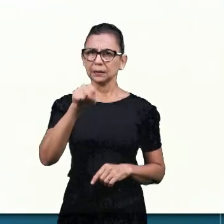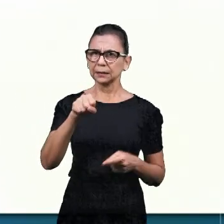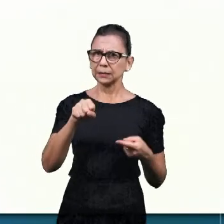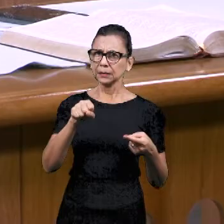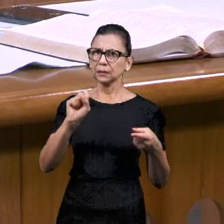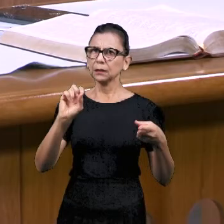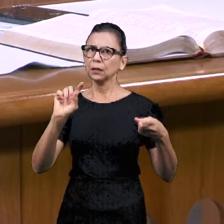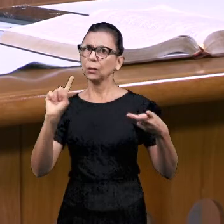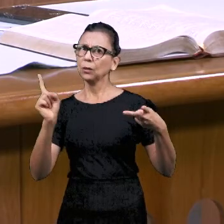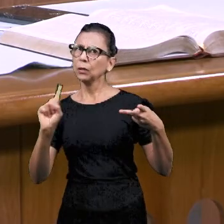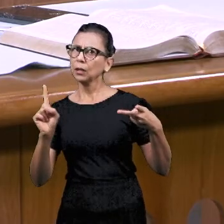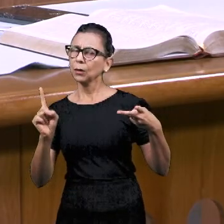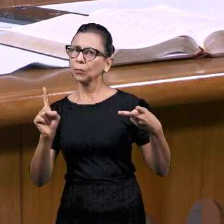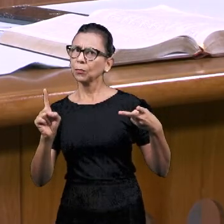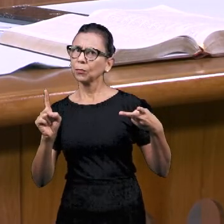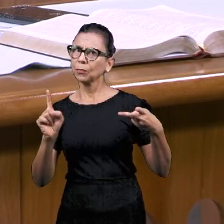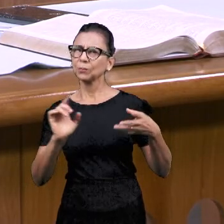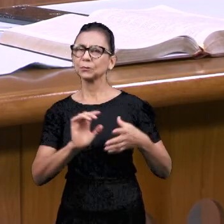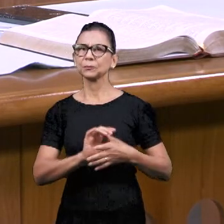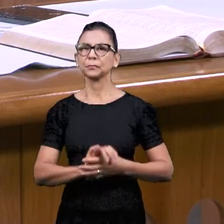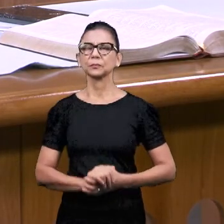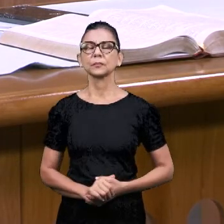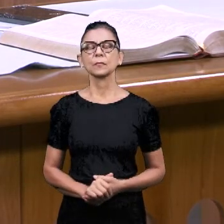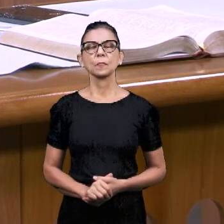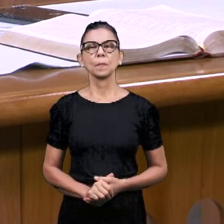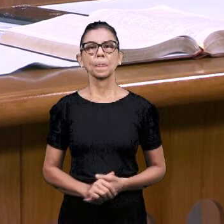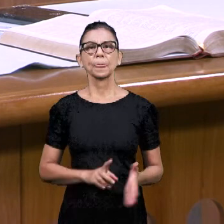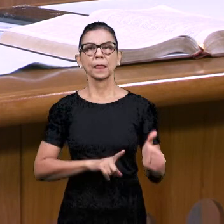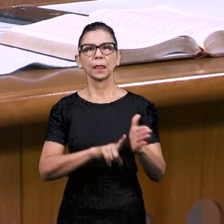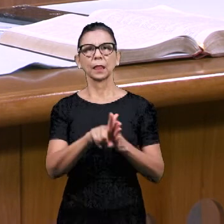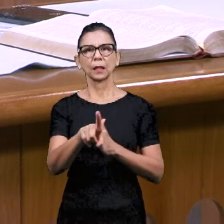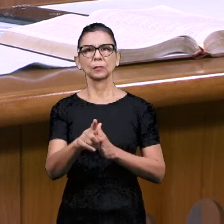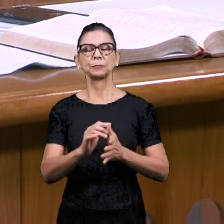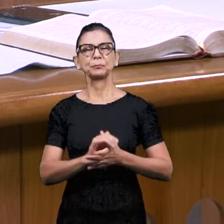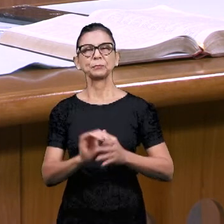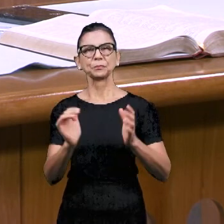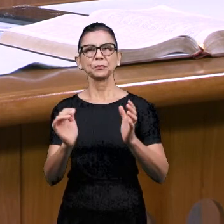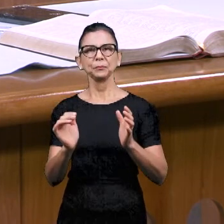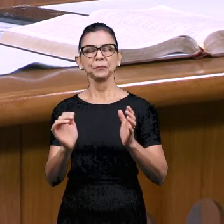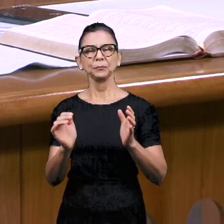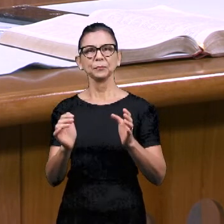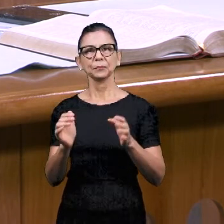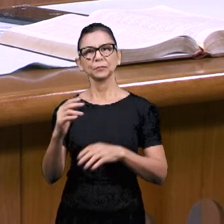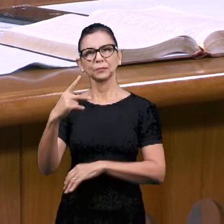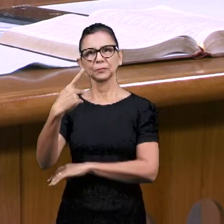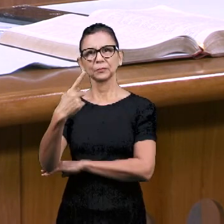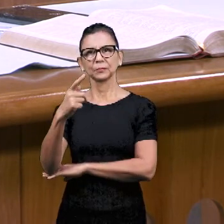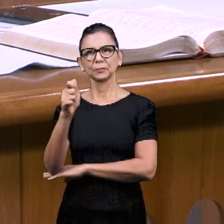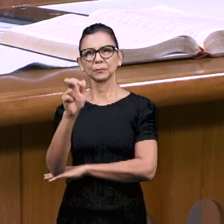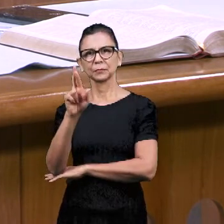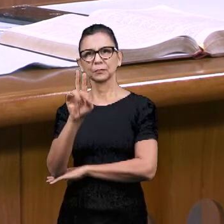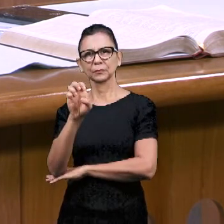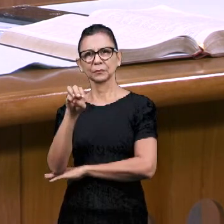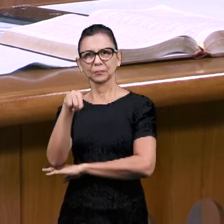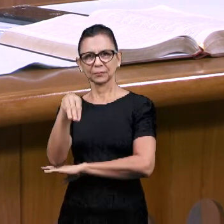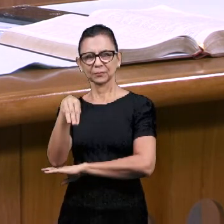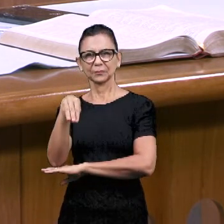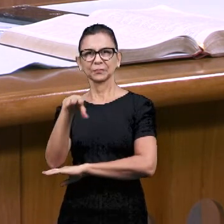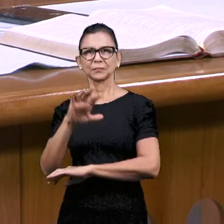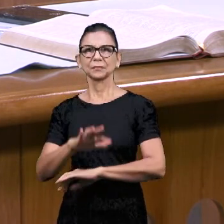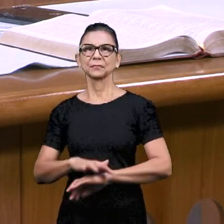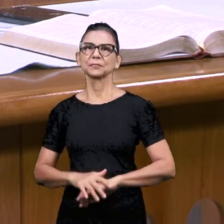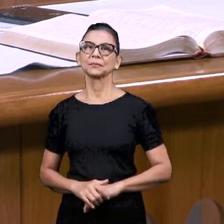question 3.1, nous allons adresser à la jeune fille qui s'appelle Karen, une jeune fille